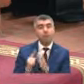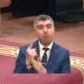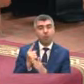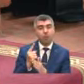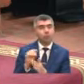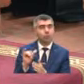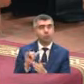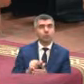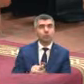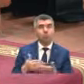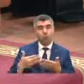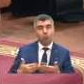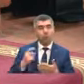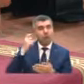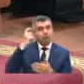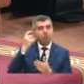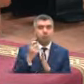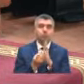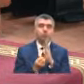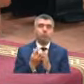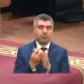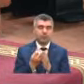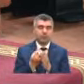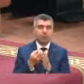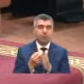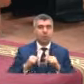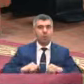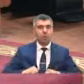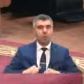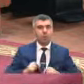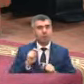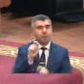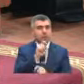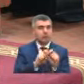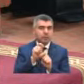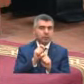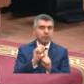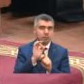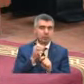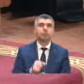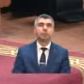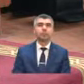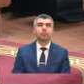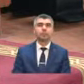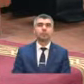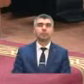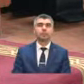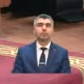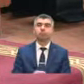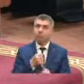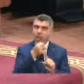به. اليوم جا الوقت باش نفكروا، والشيء اللي كتقوم به الوزاره اليوم كتقوم بواحد